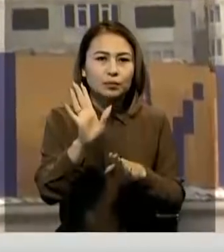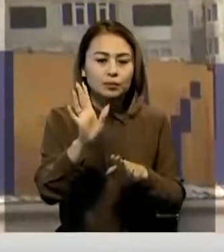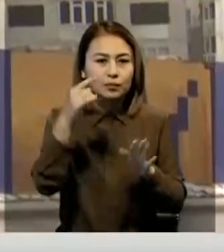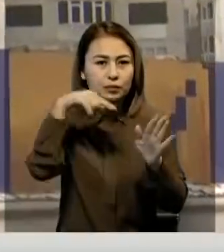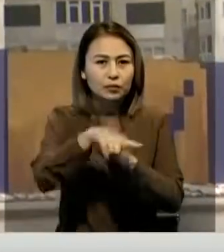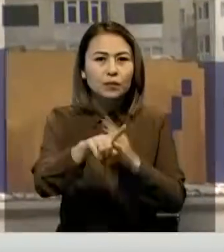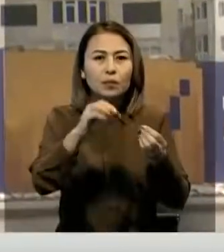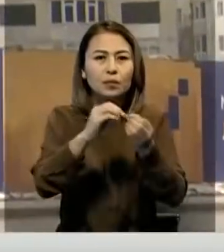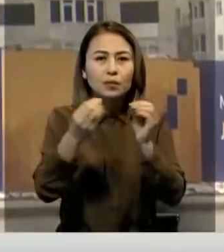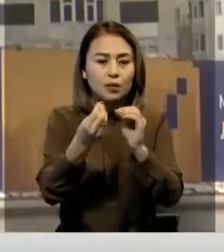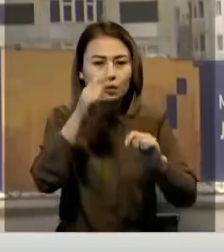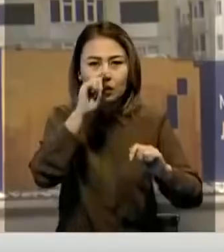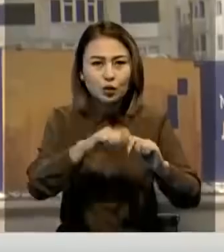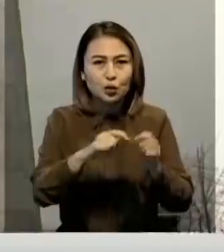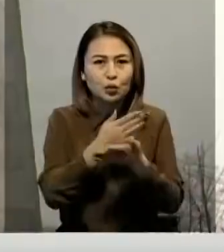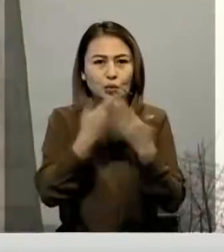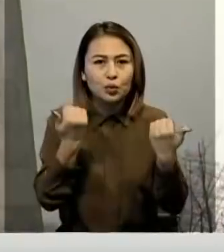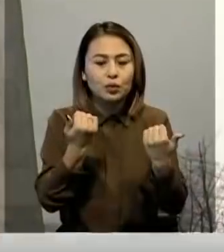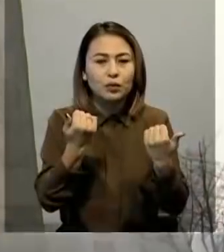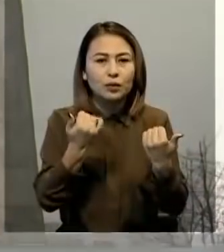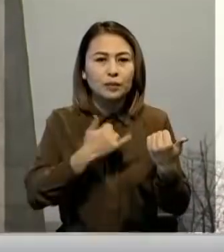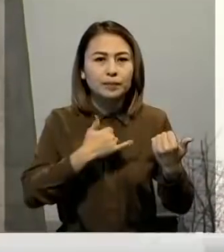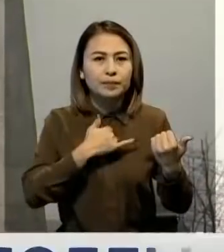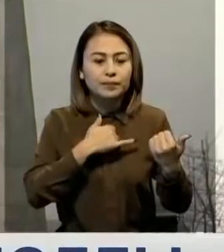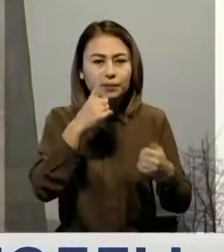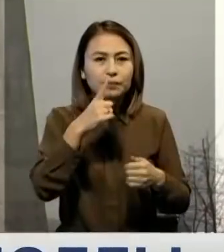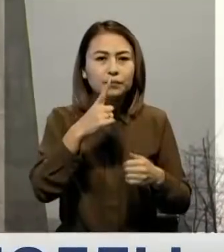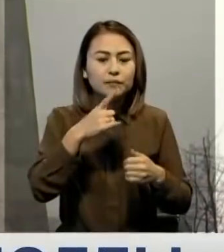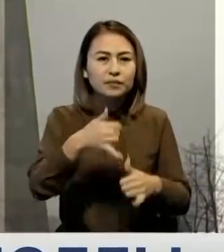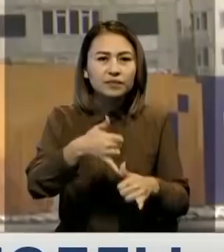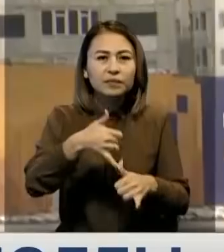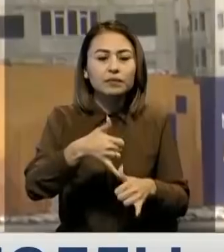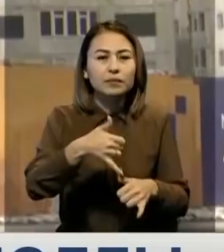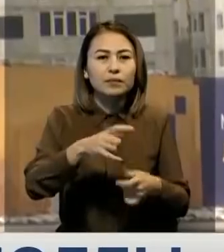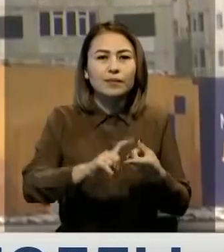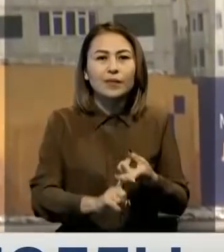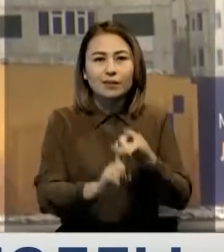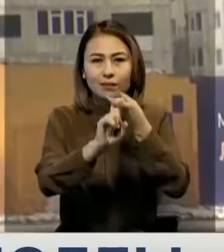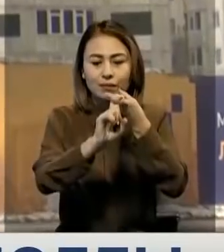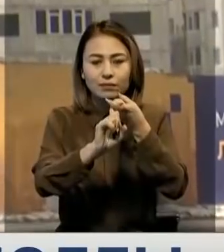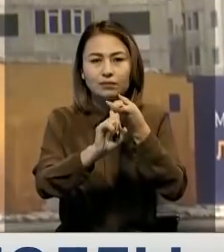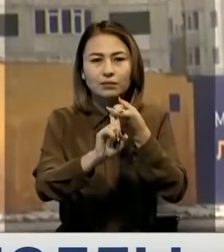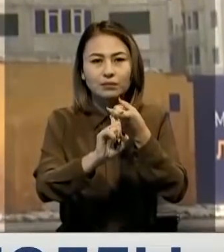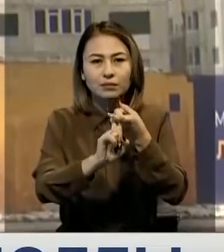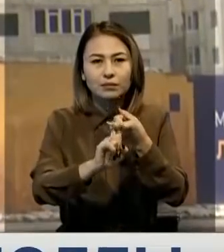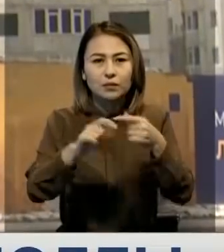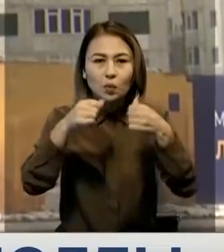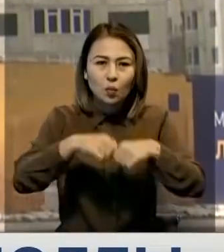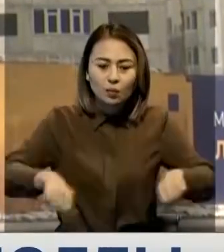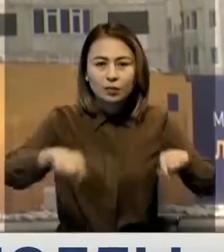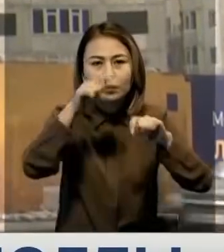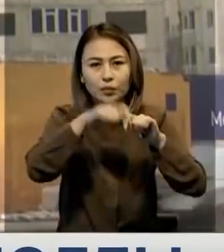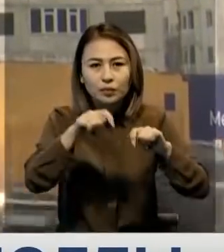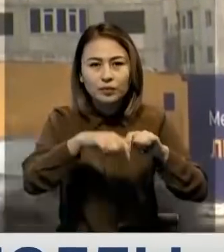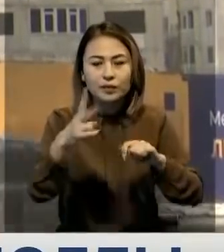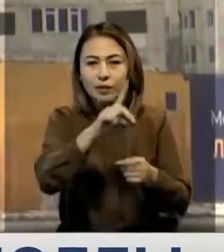іші түтін дейді ғой. Сондай болып тұр ғой. Мына бізге биікте тұрған осы кранымыз. Соған бір комиссиялар дұрыстап қараса екен